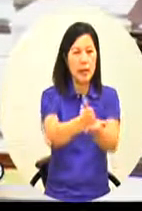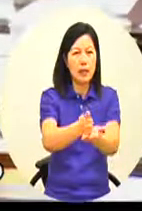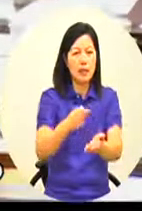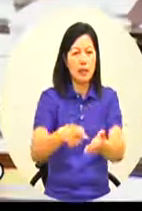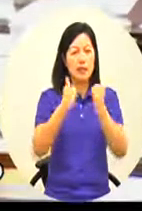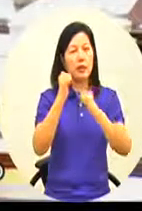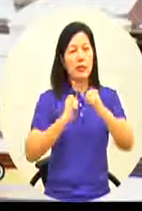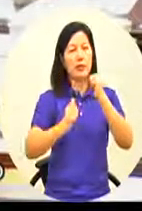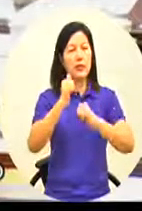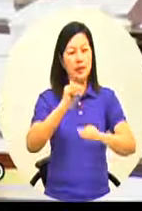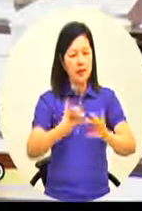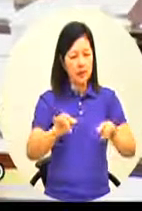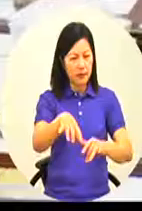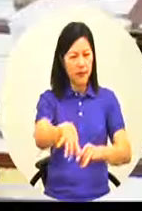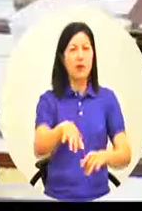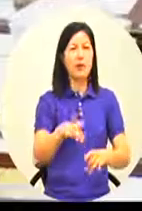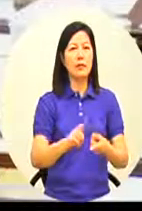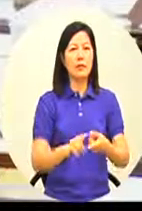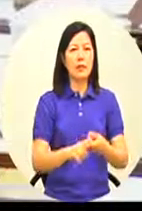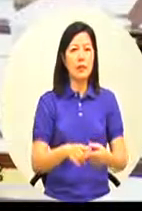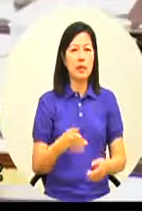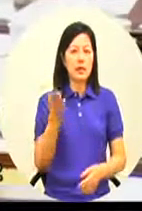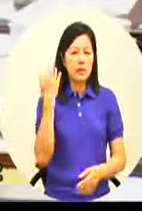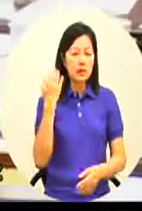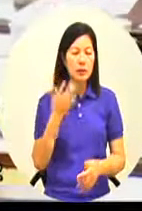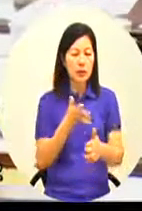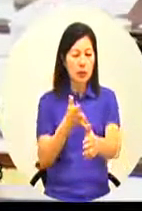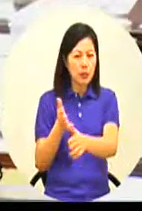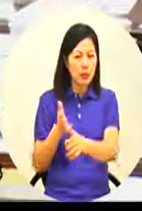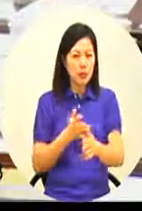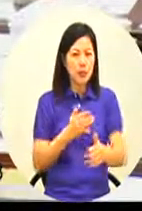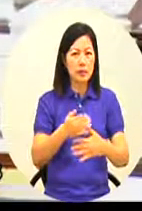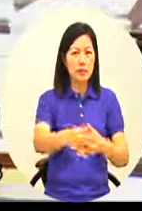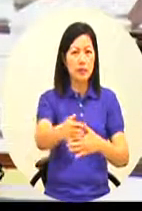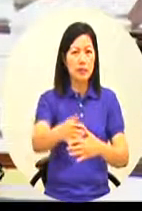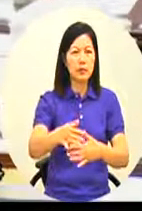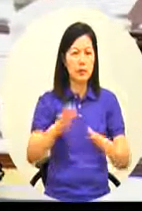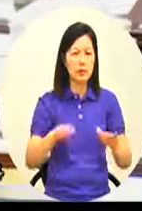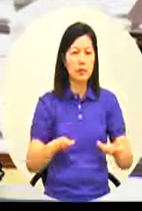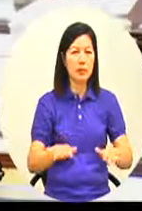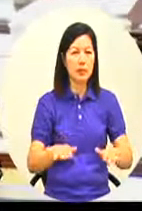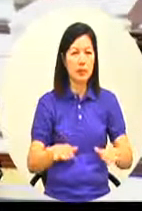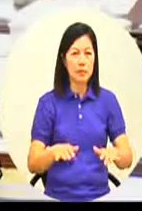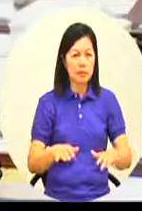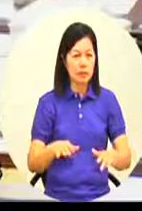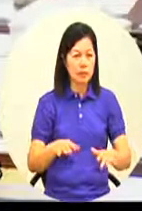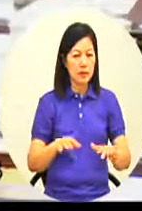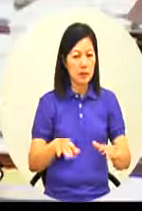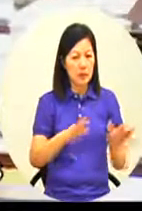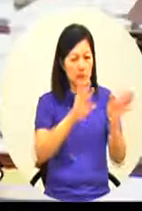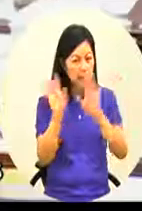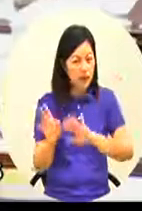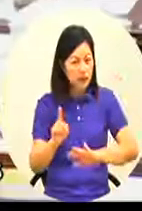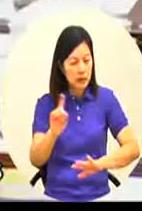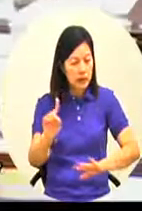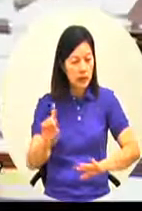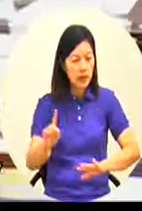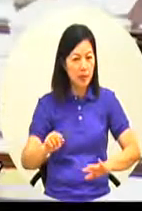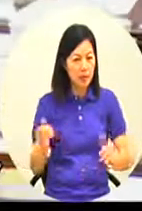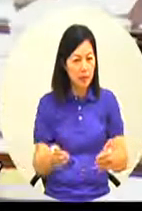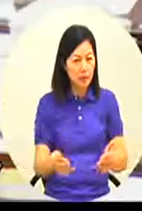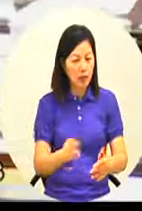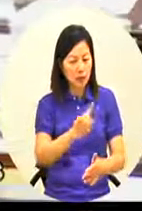方。那我在上个会期也有问过局长整个进度，那以及目前都发局的整个使用状况到底进度到哪，什么时